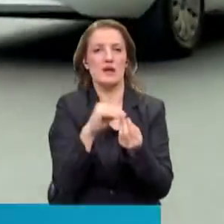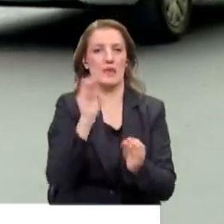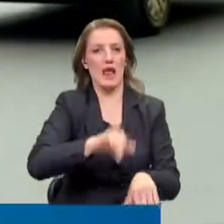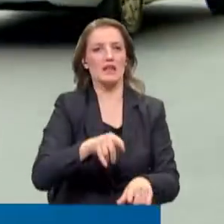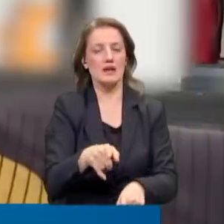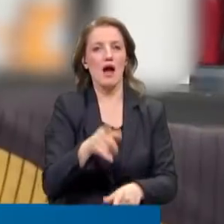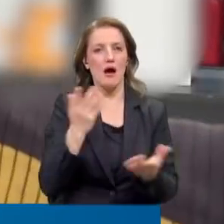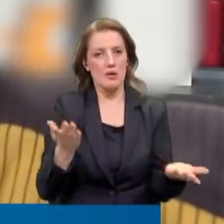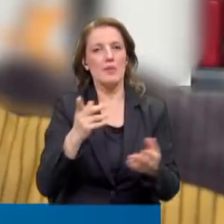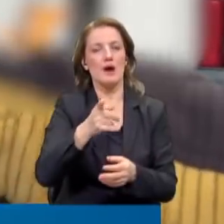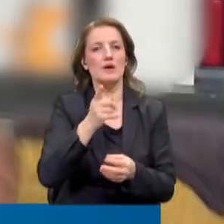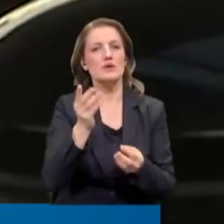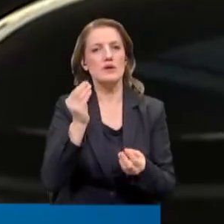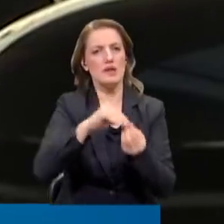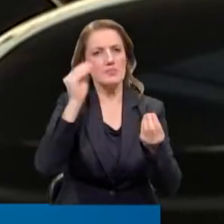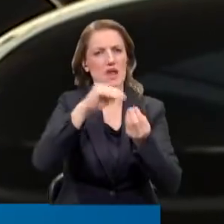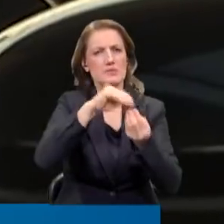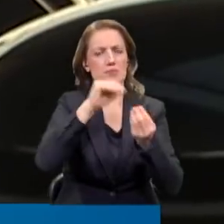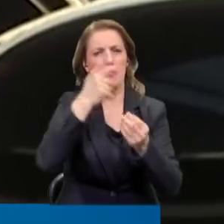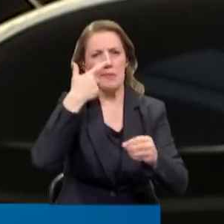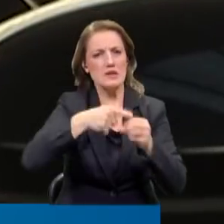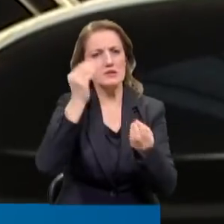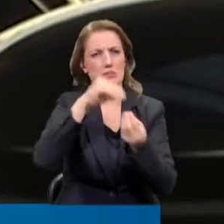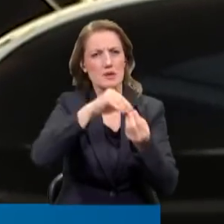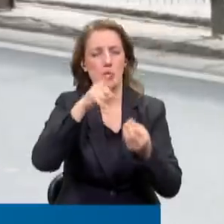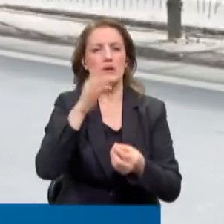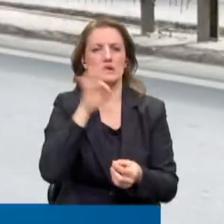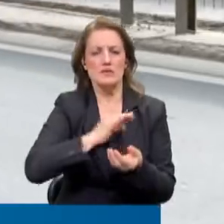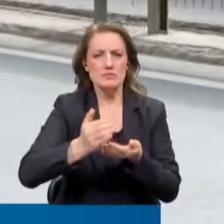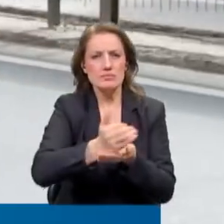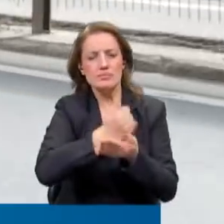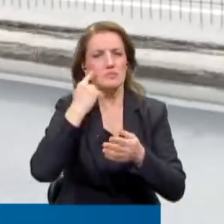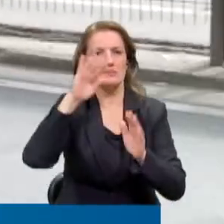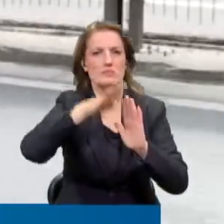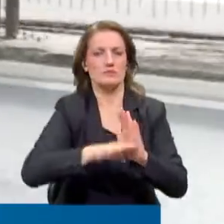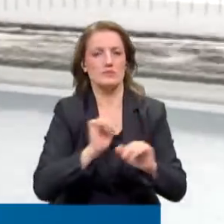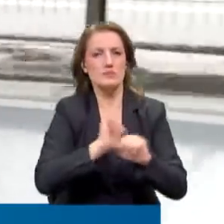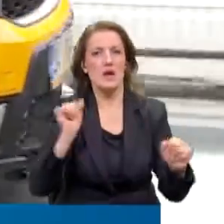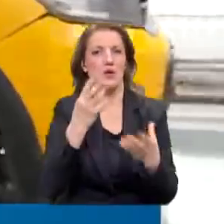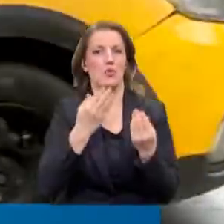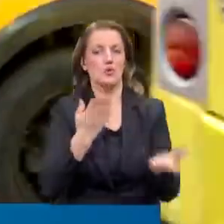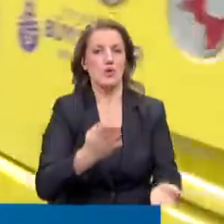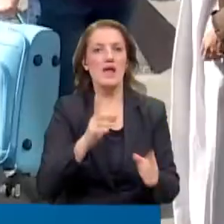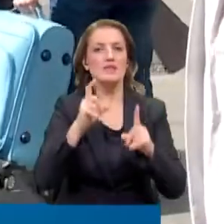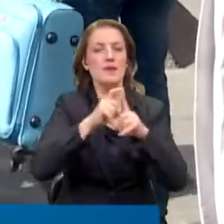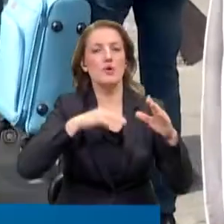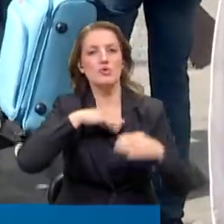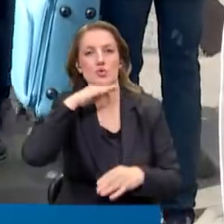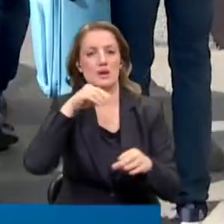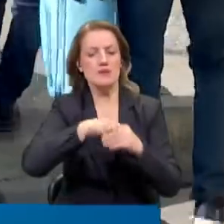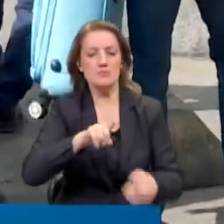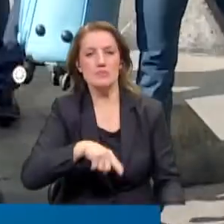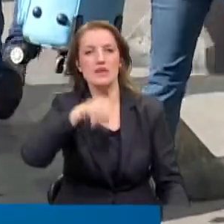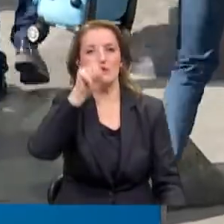gelmişti. Ancak üst üste gelen akaryakıt zamları onların da kazancını düşürdü. Depolarını doldurmak için harcadıkları para bir